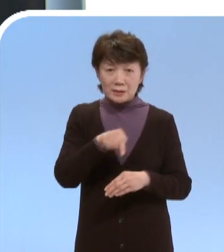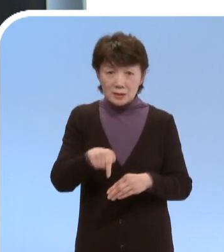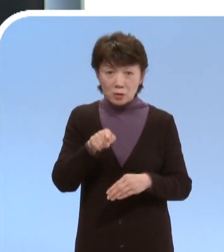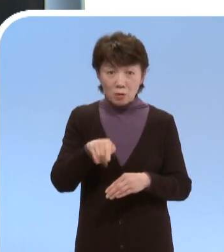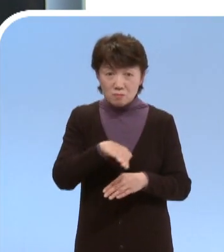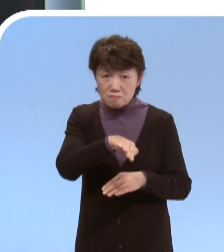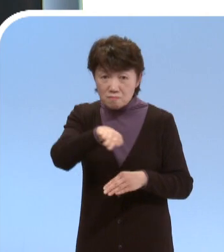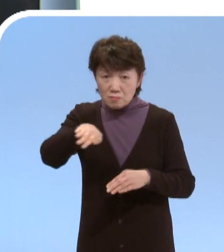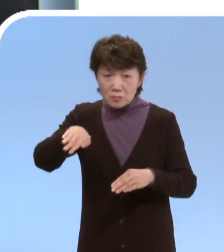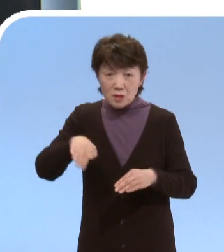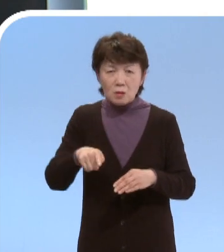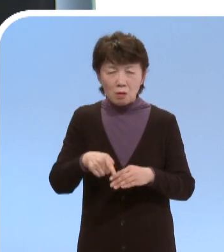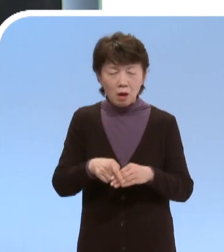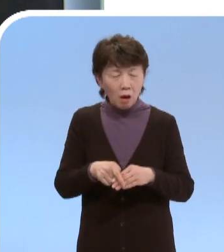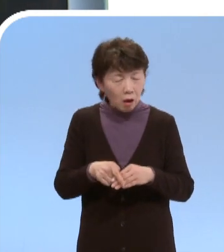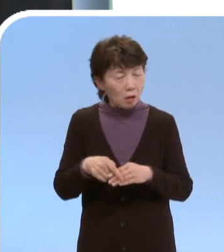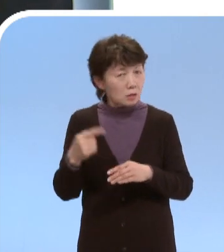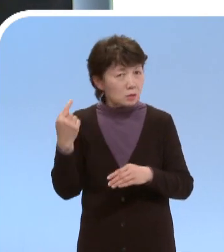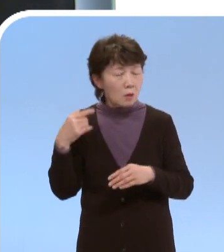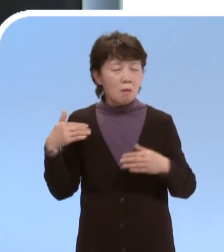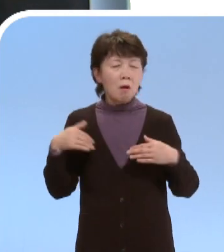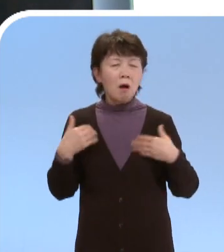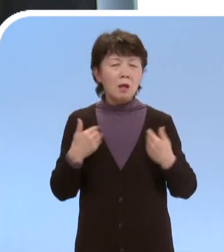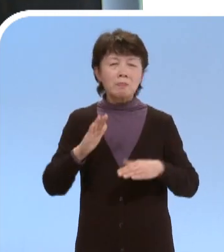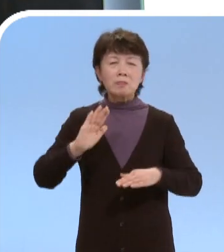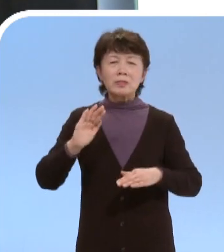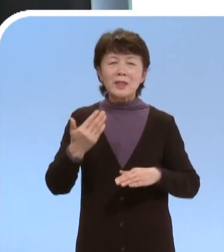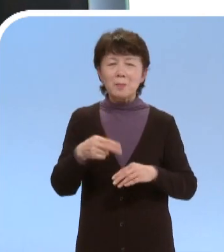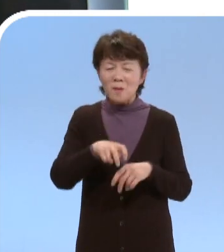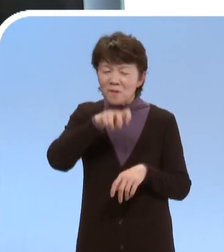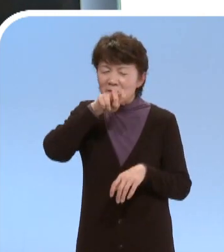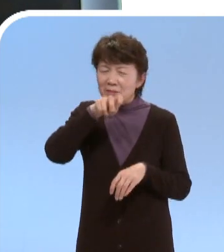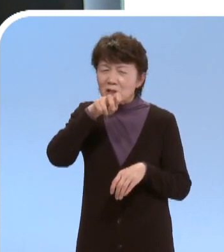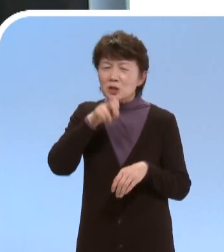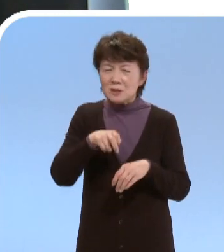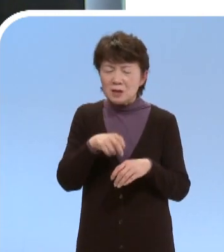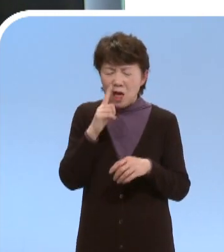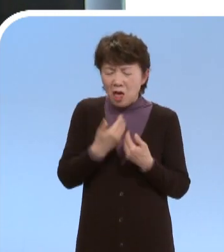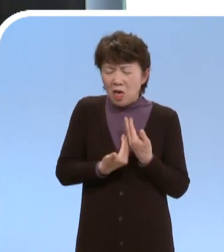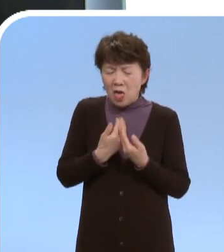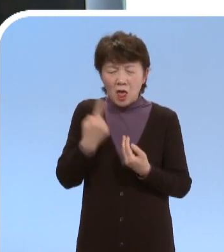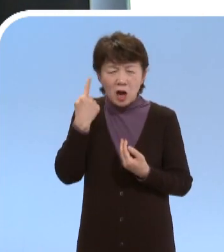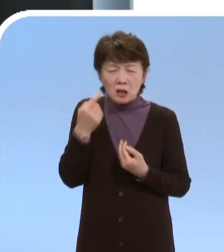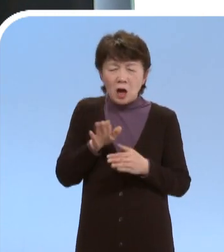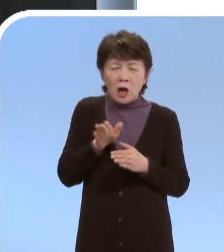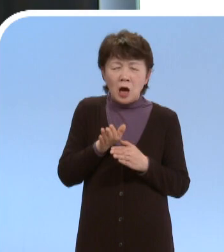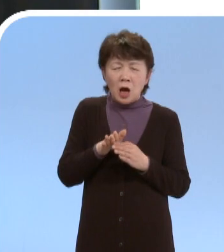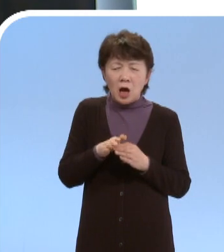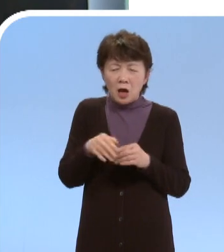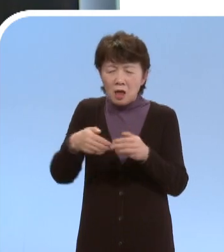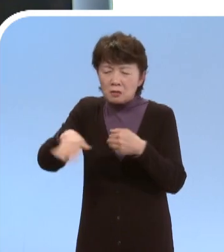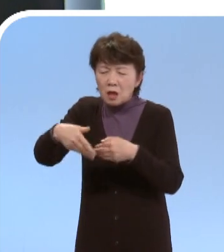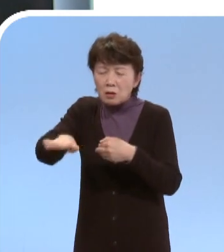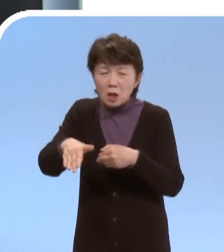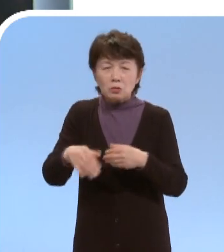してネズミなどの屋内動物が寄りつかなくなる装置エバジーなどを開発している企業です